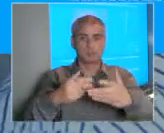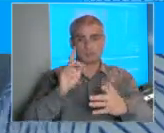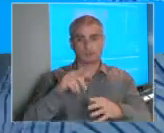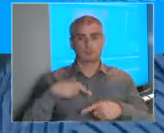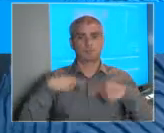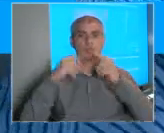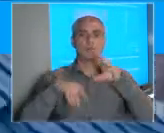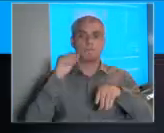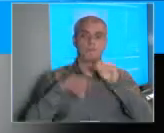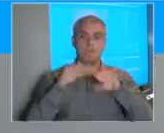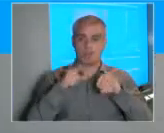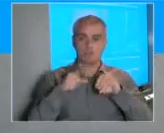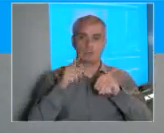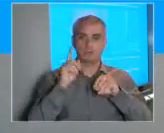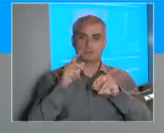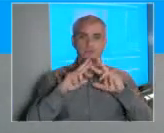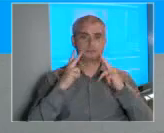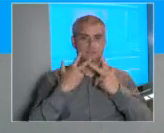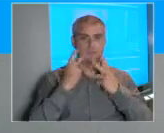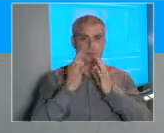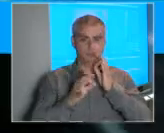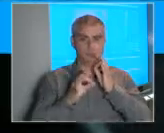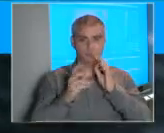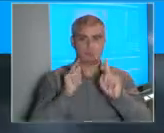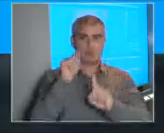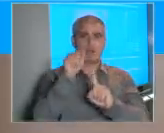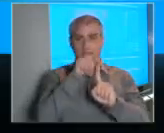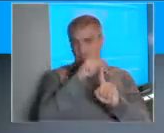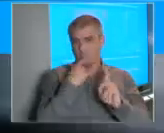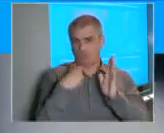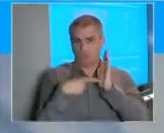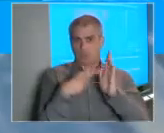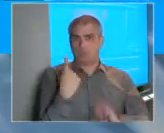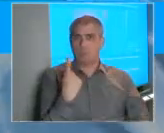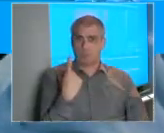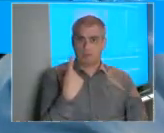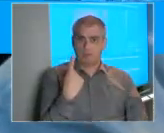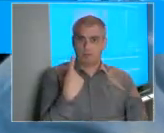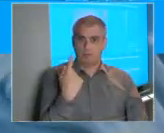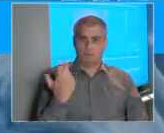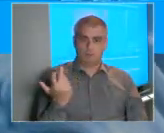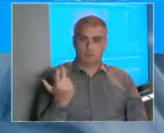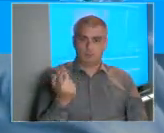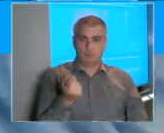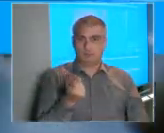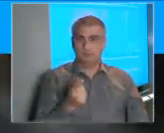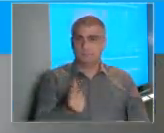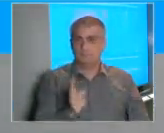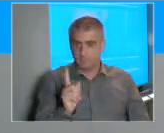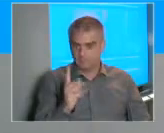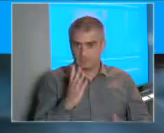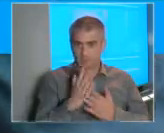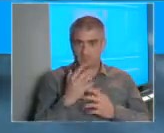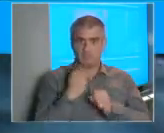במהלך יום הבחירות, אוכלוסיות, ציבור מסוים להגיע אליו. אני אתן דוגמה אחת, מי שנמצא